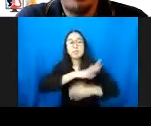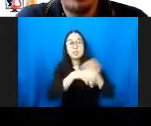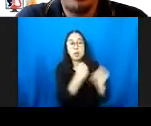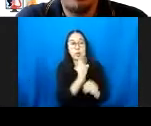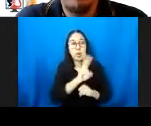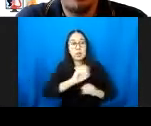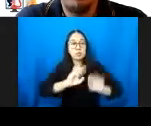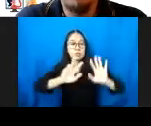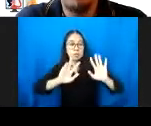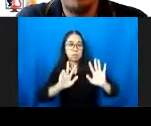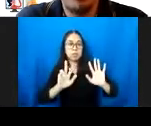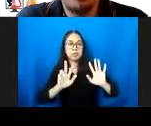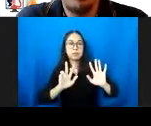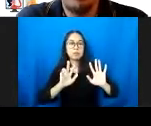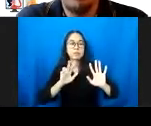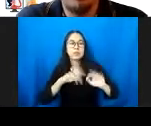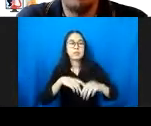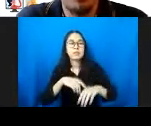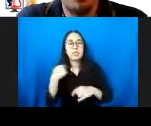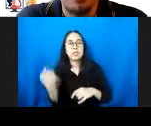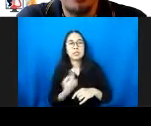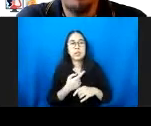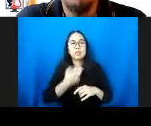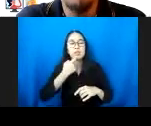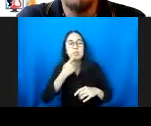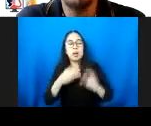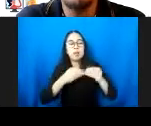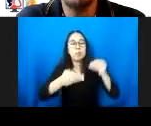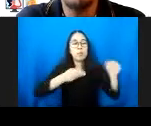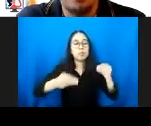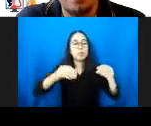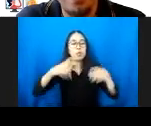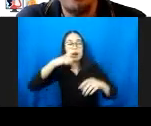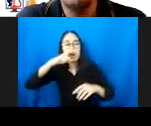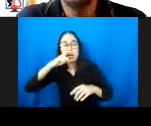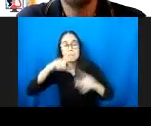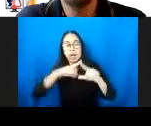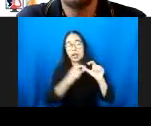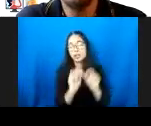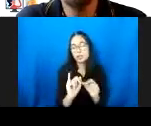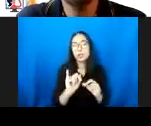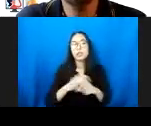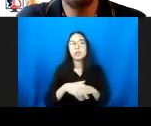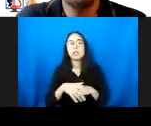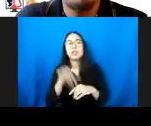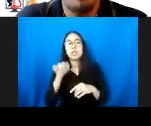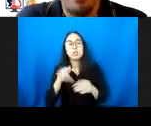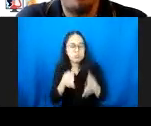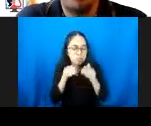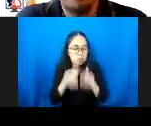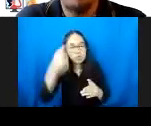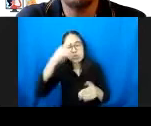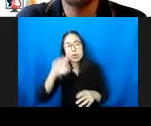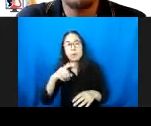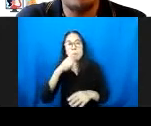kita menguji coba modul IASI. Jadi ada kelas Ayah ASI. Kelas ini khusus buat para